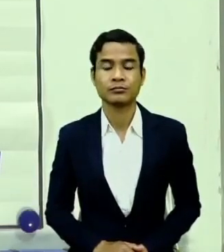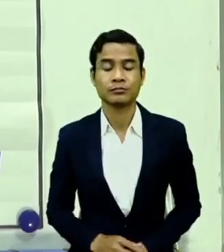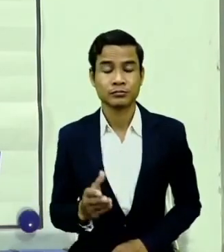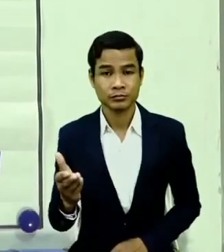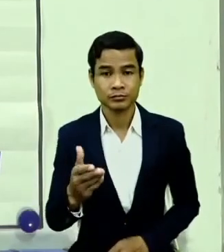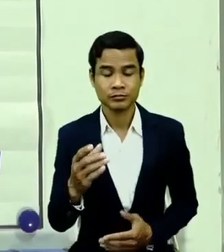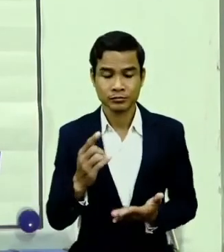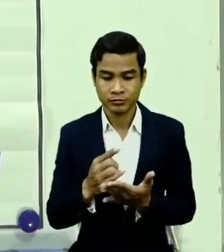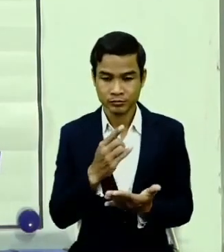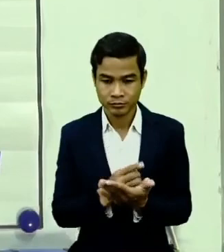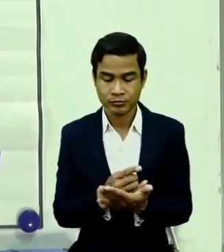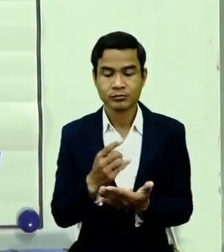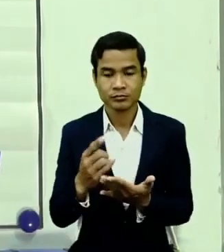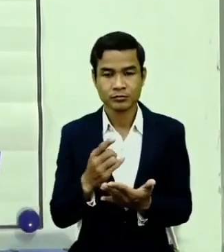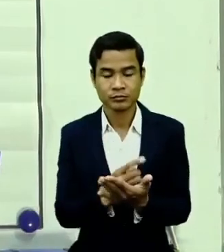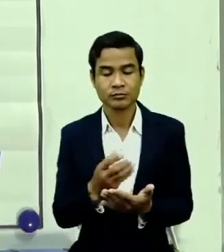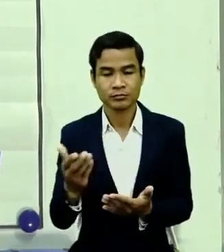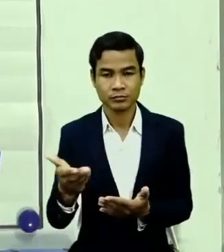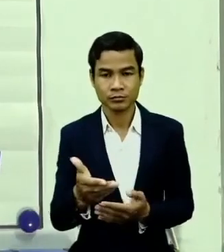មេរៀនរបស់យើង